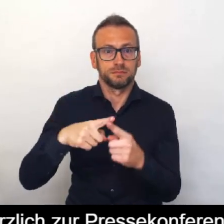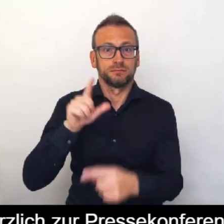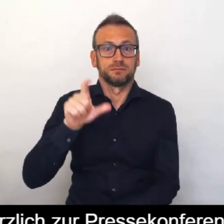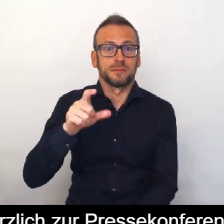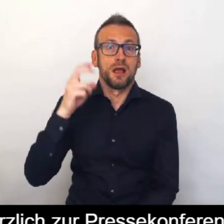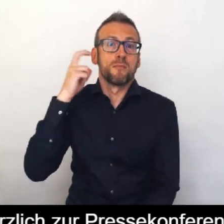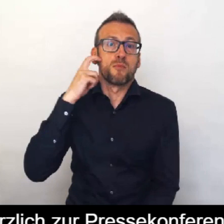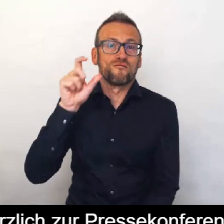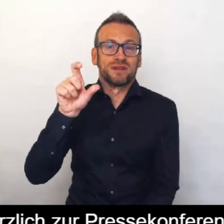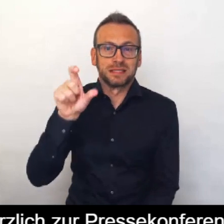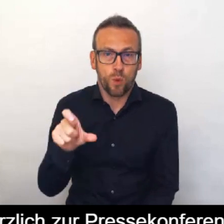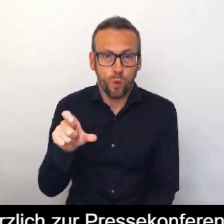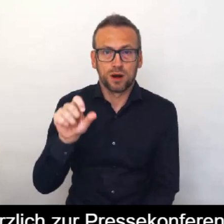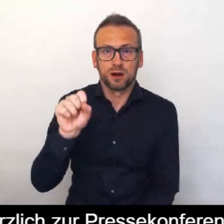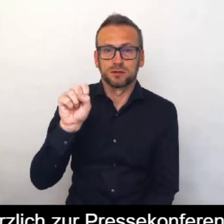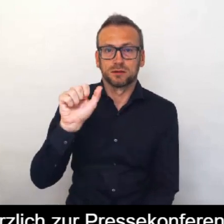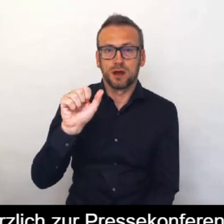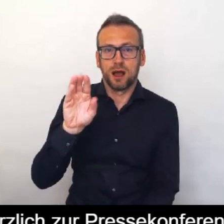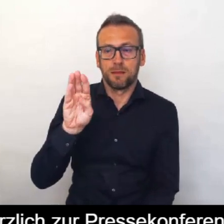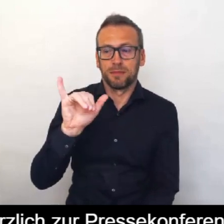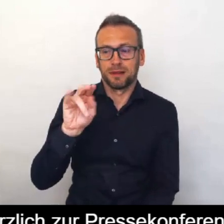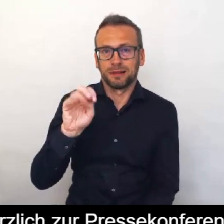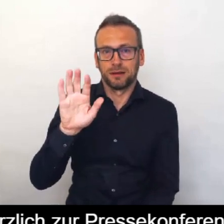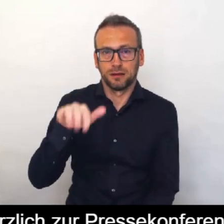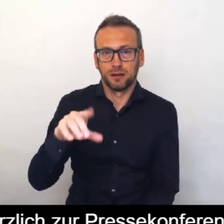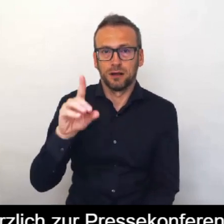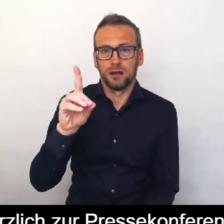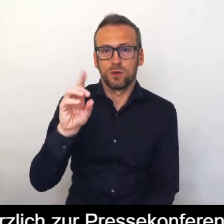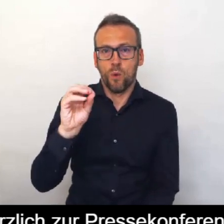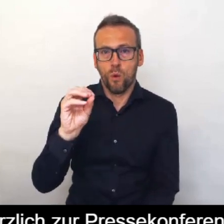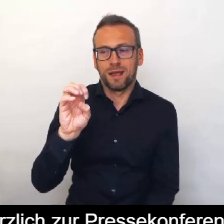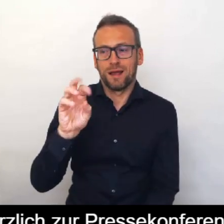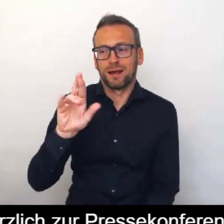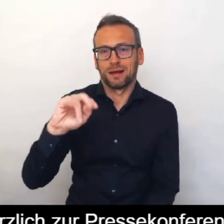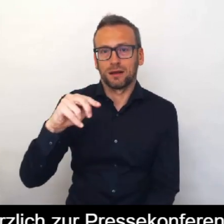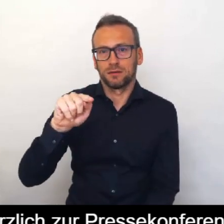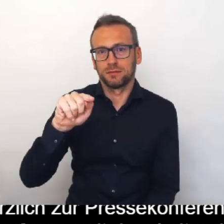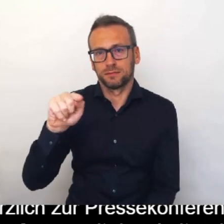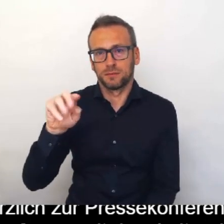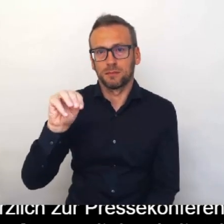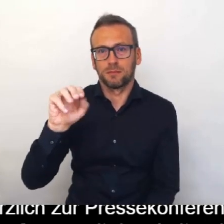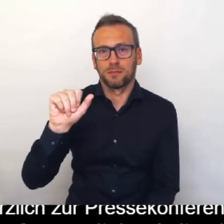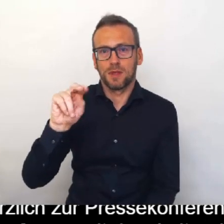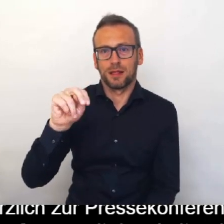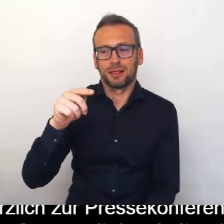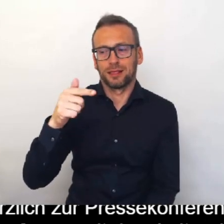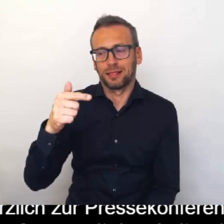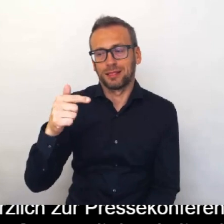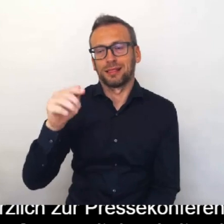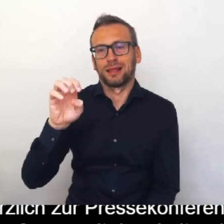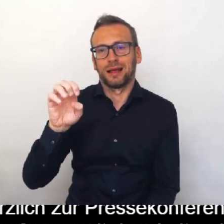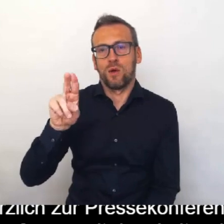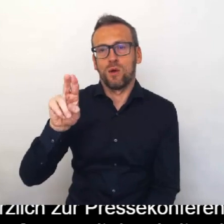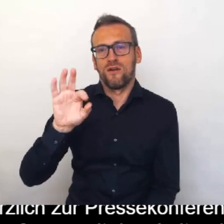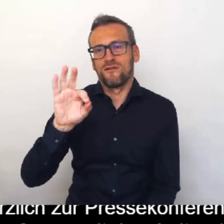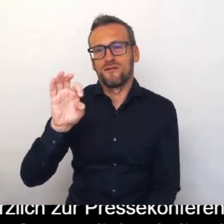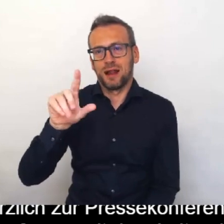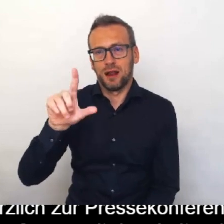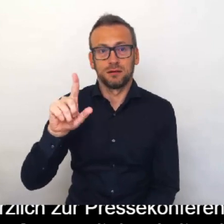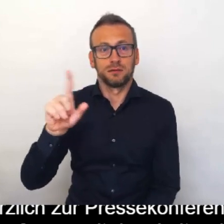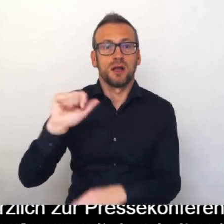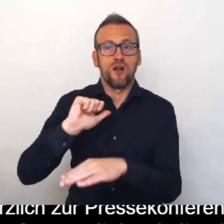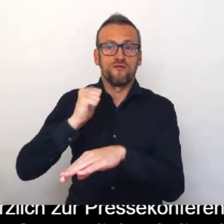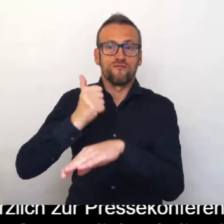Präsident der Technischen Hochschule Ingolstadt und Vorsitzender von Hochschule Bayern e.V. Herr Staatsminister Dr. Herrmann, bitte. Ja, vielen